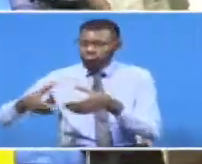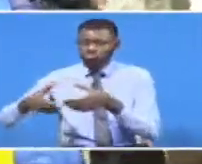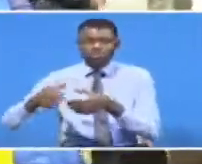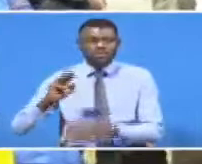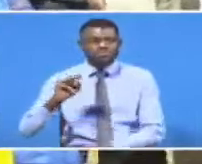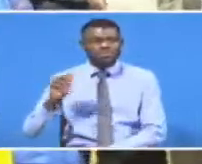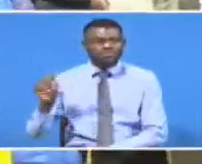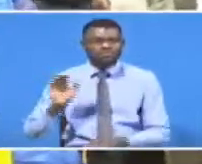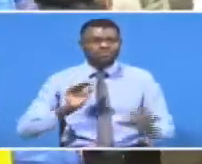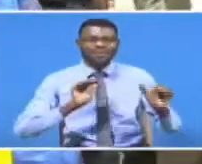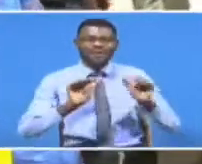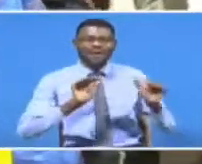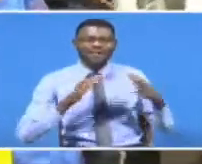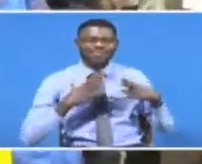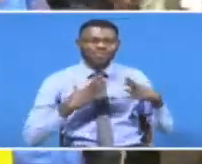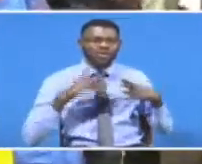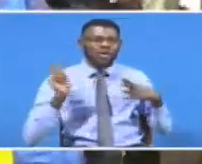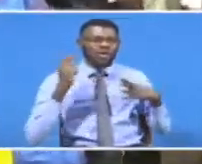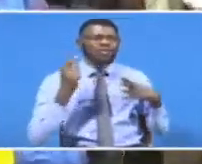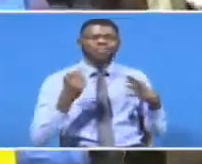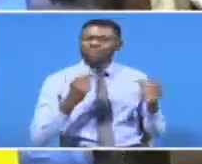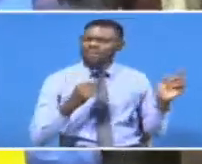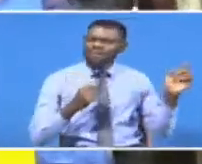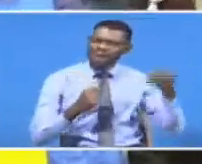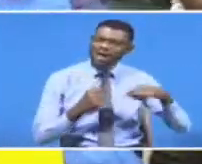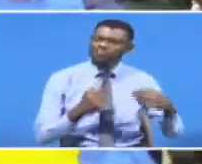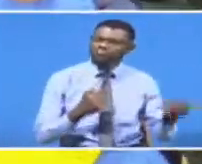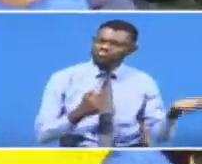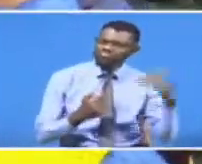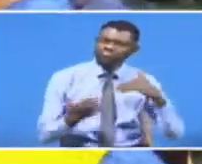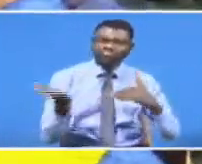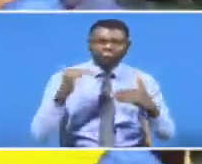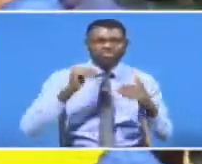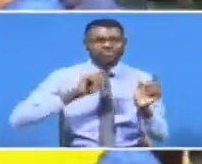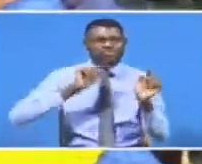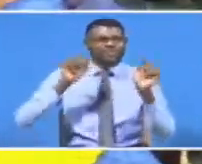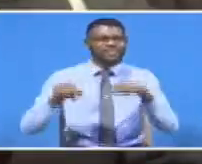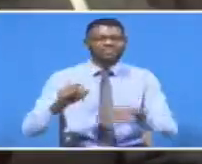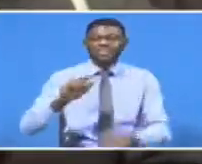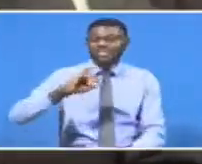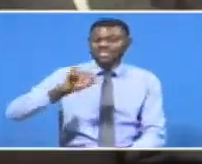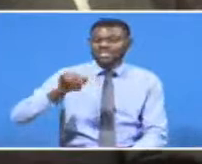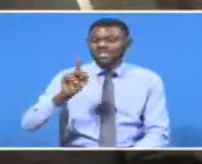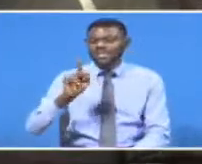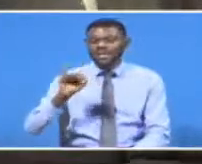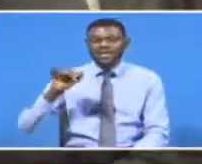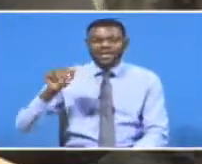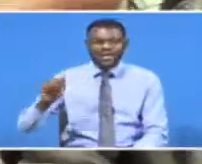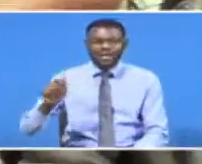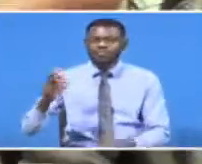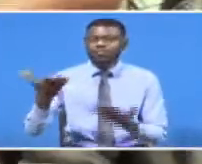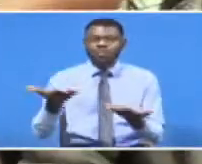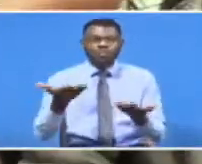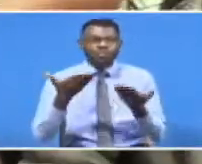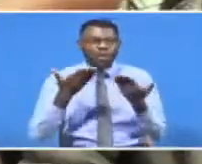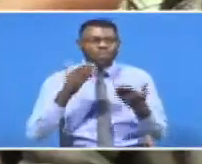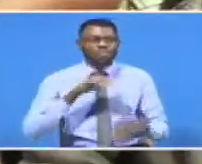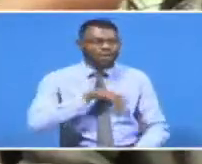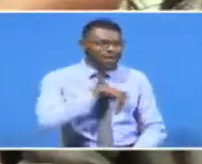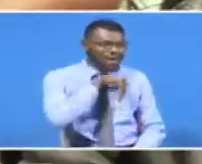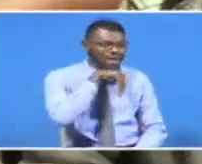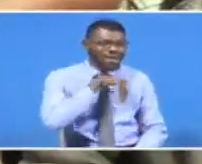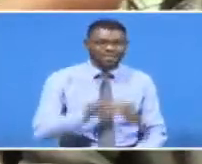waliwasihi wa Kenya kujitokeza kwa wingi na kuelekea katika uwanja wa kimataifa wa Jomo Kenyatta ili wampokee Raila. The Kenya